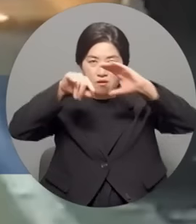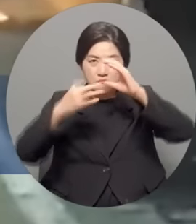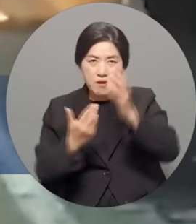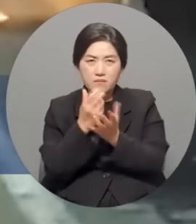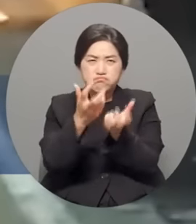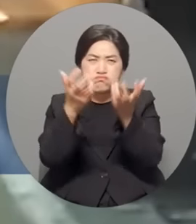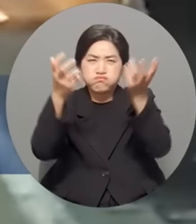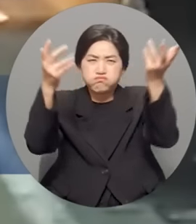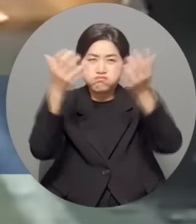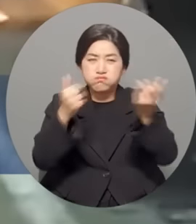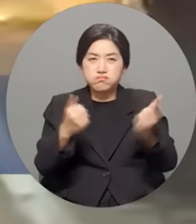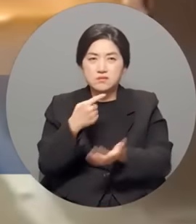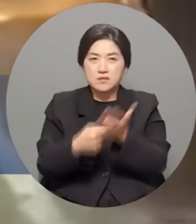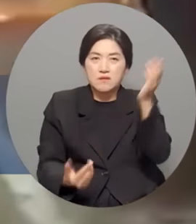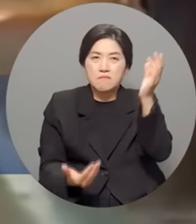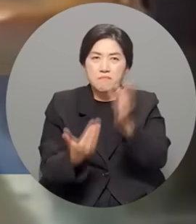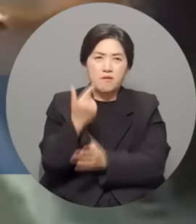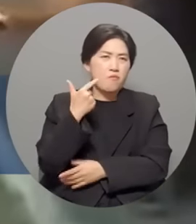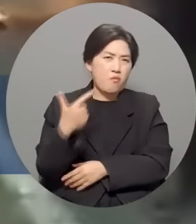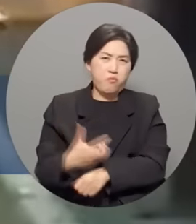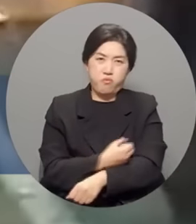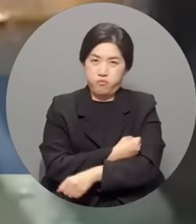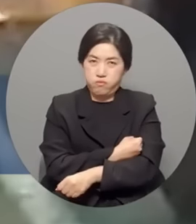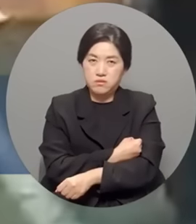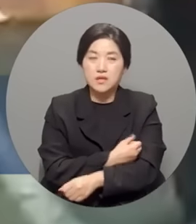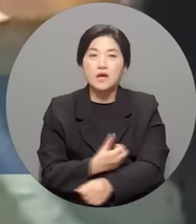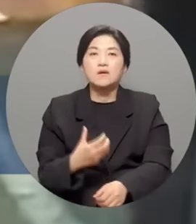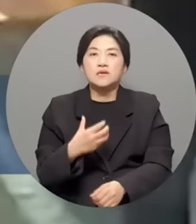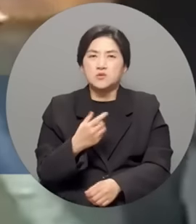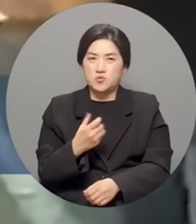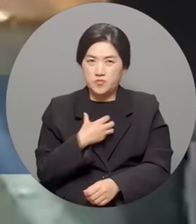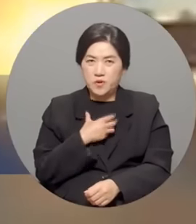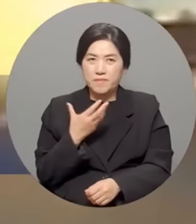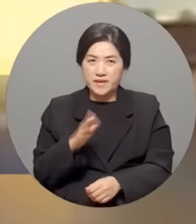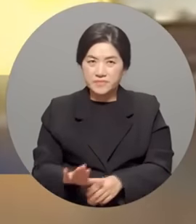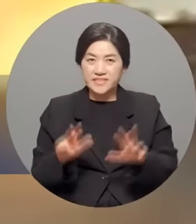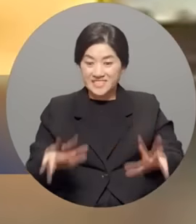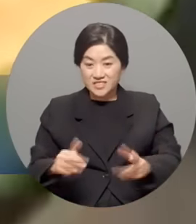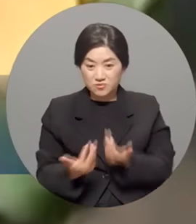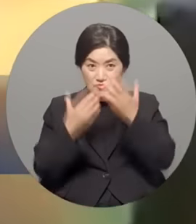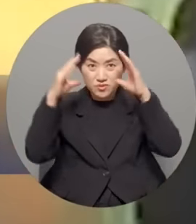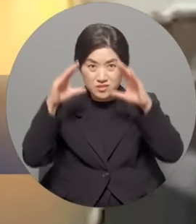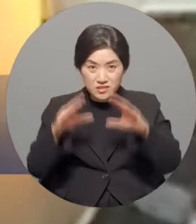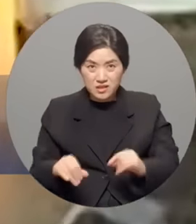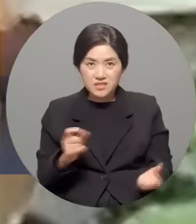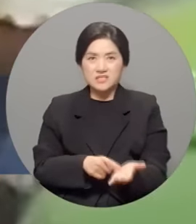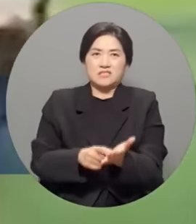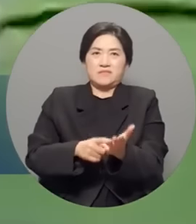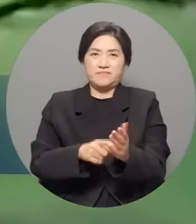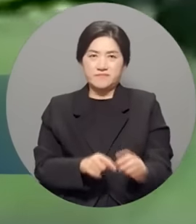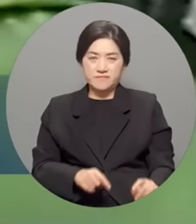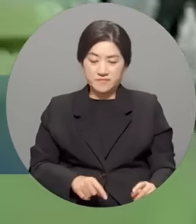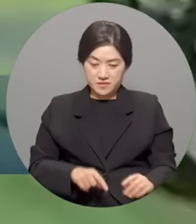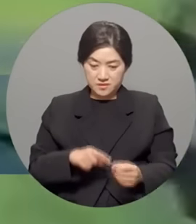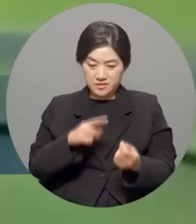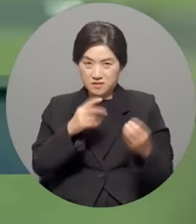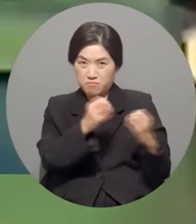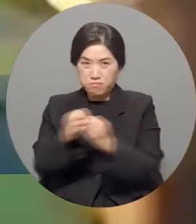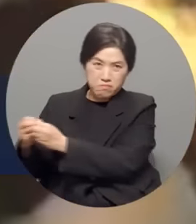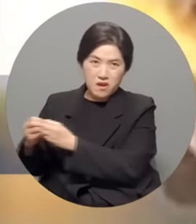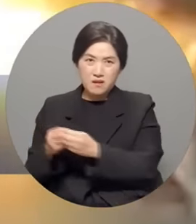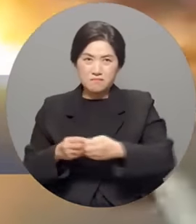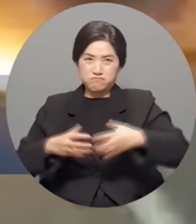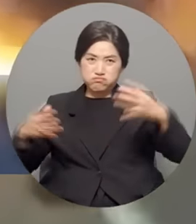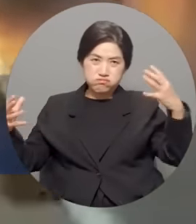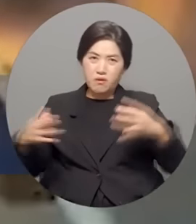때문에 사고 피해가 되게 커지거든요. 좀 위험하더라도 지금 화재 진압이 먼저 빨리 돼야 2차 사고가